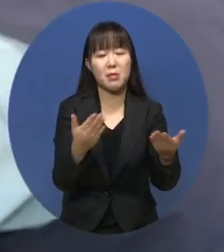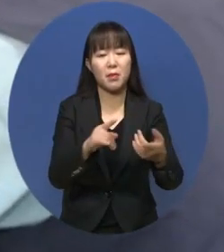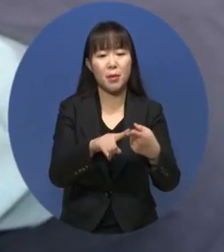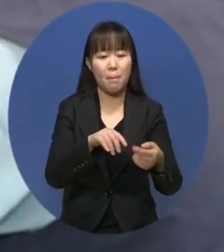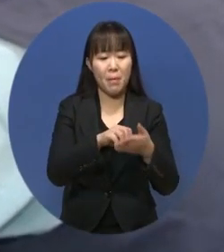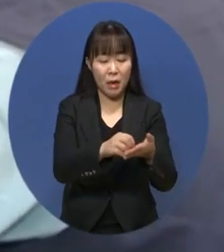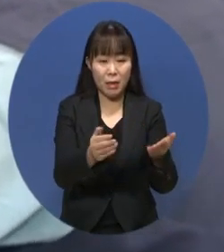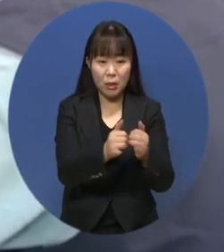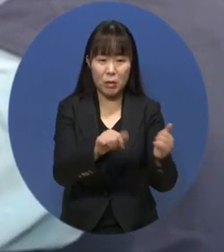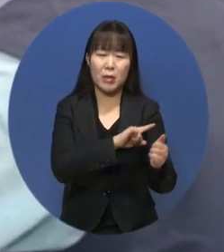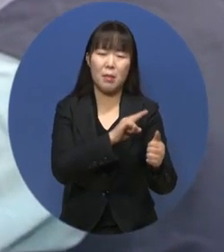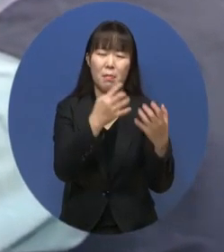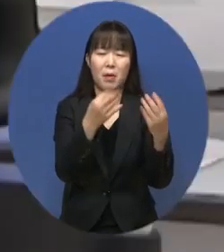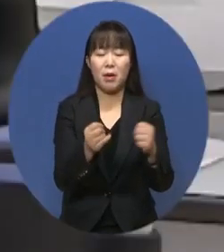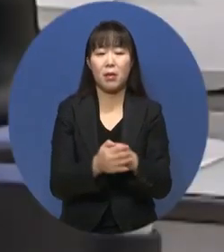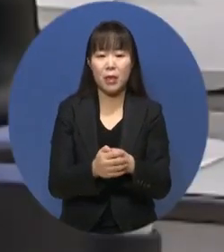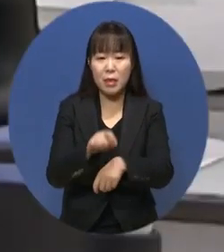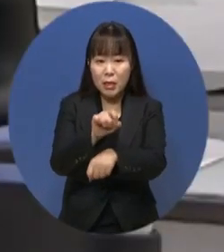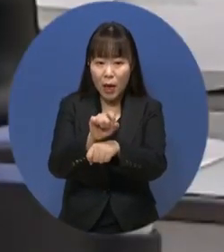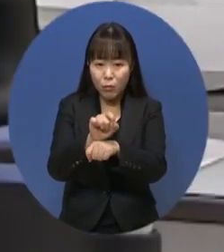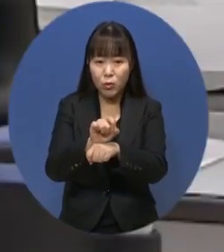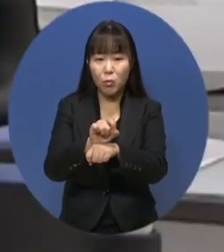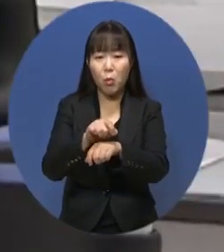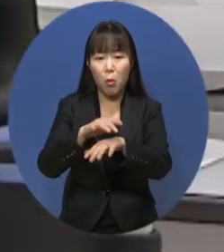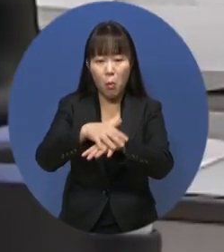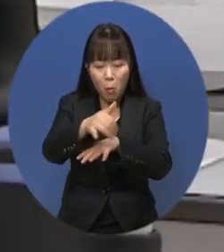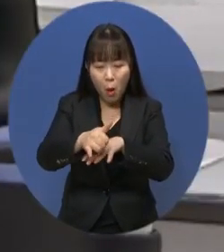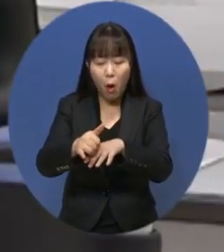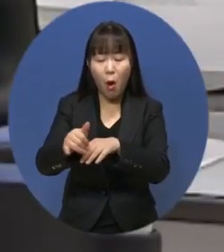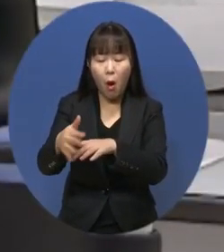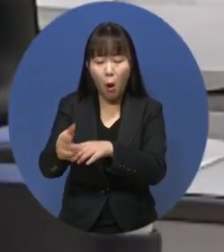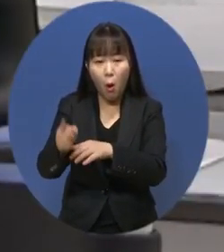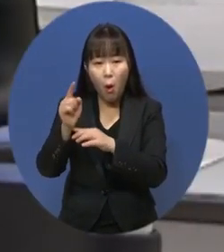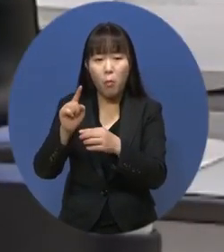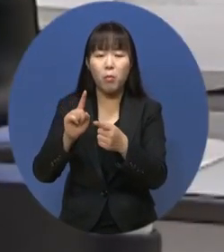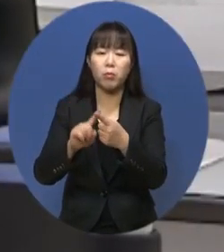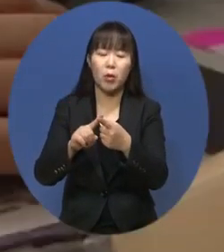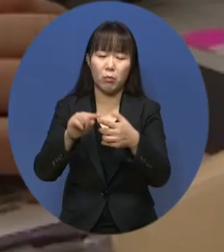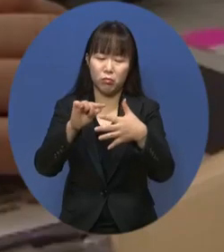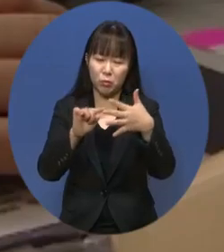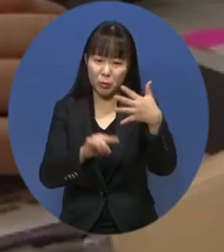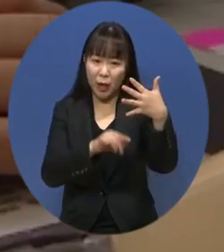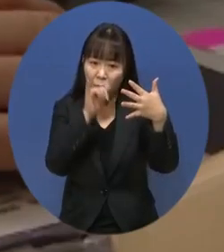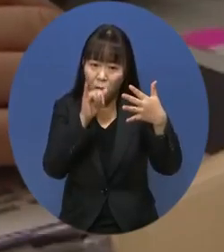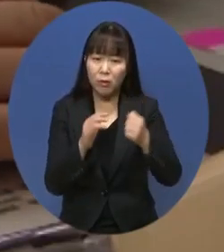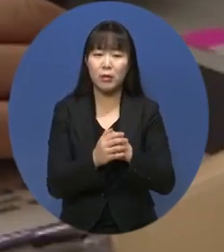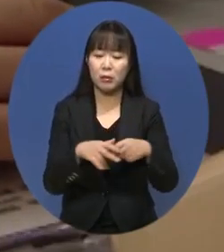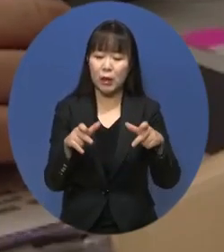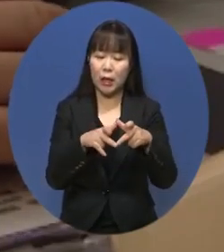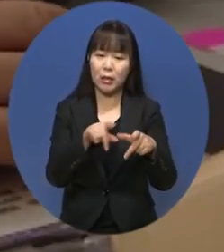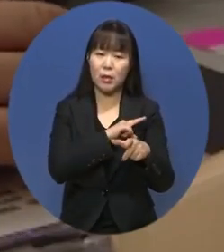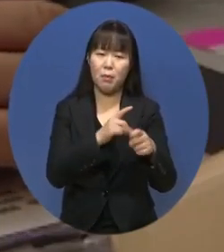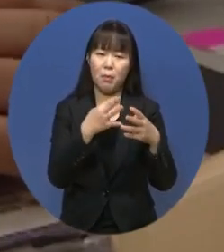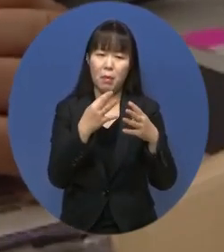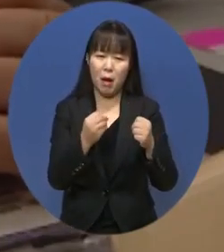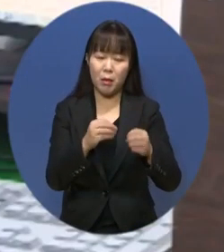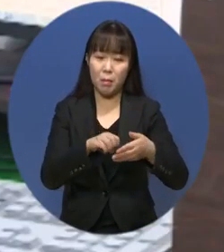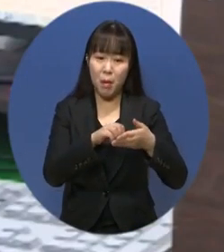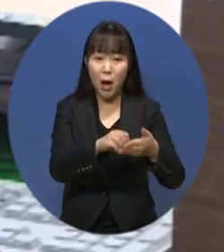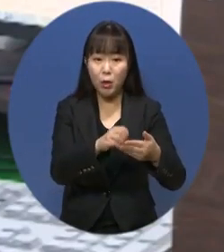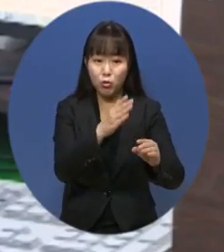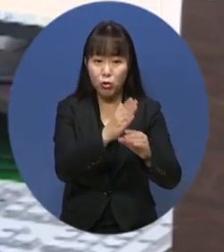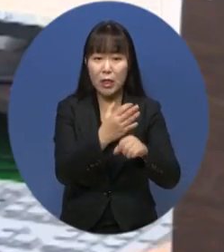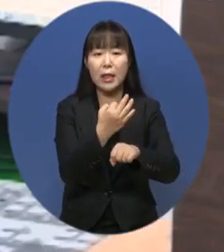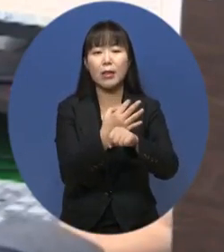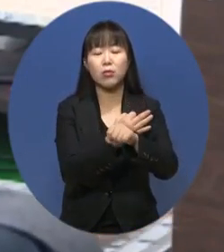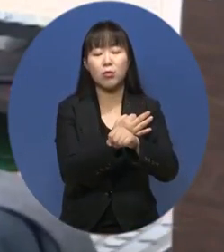취업자가 가장 많고 3호 농림 벅 등의 순으로 나타났는데 장애인이 가장 많이 종사하고 있는